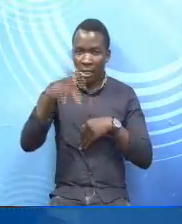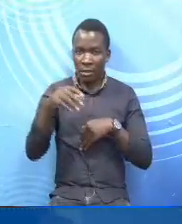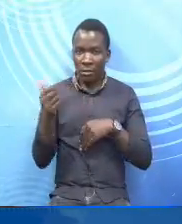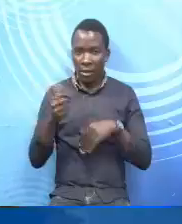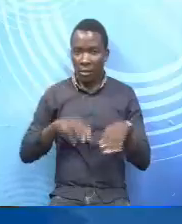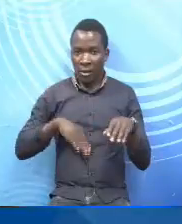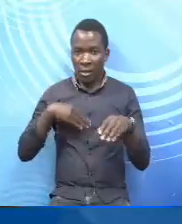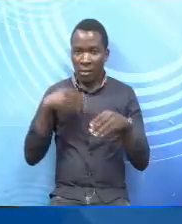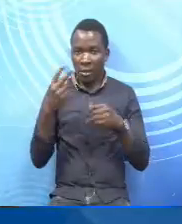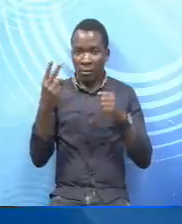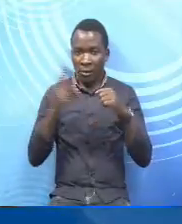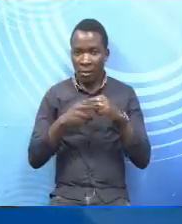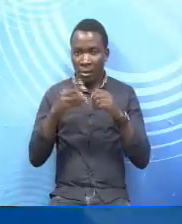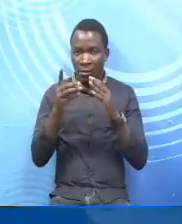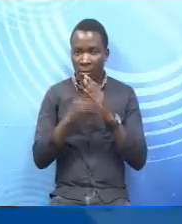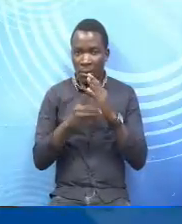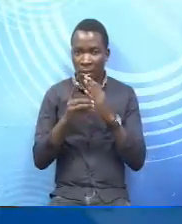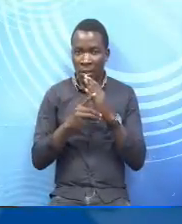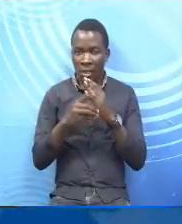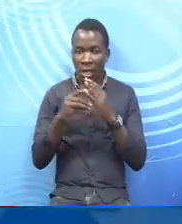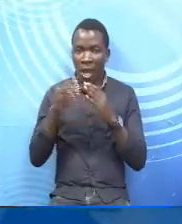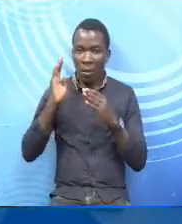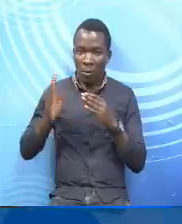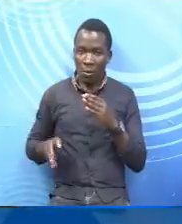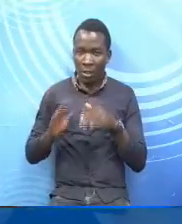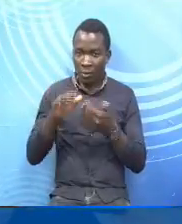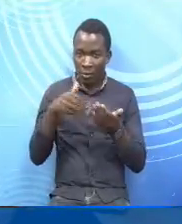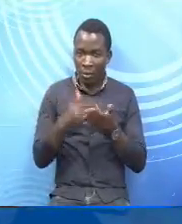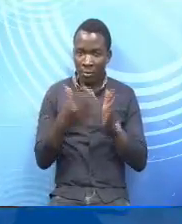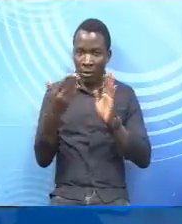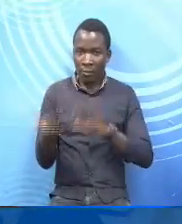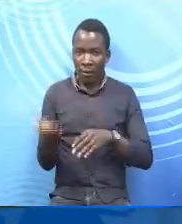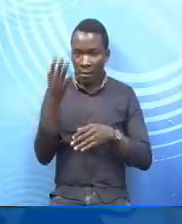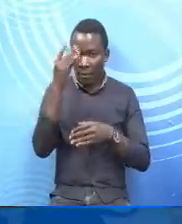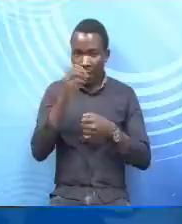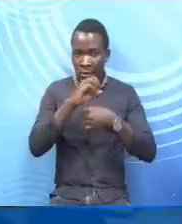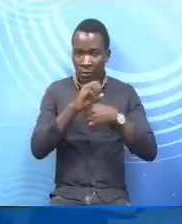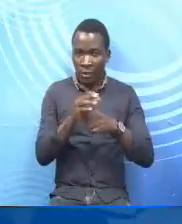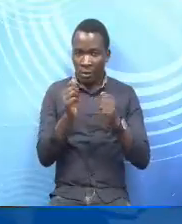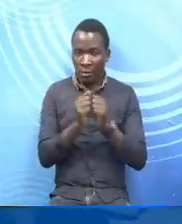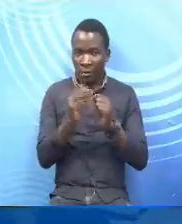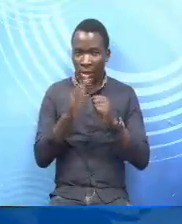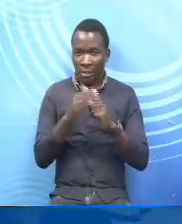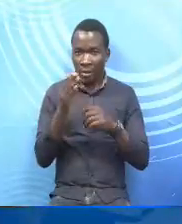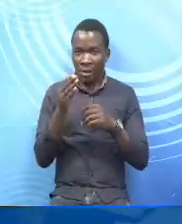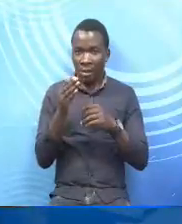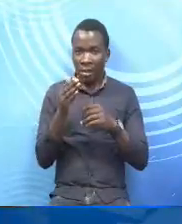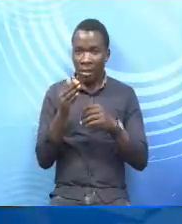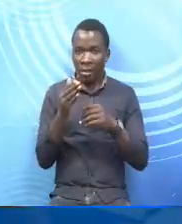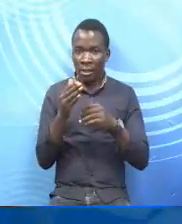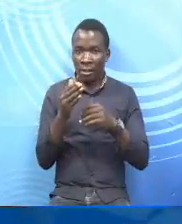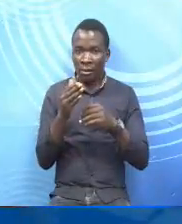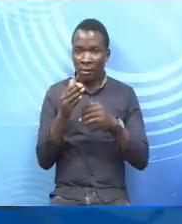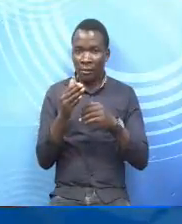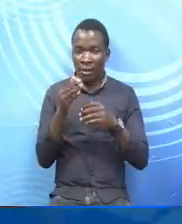n'undi w'imyaka 27 mu karere ka Huye. Aba bose bakaba bitabye Imana bazize icyorezo cya COVID-19. Imana ibakire